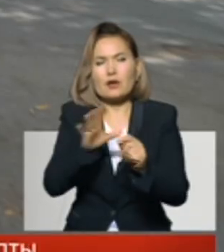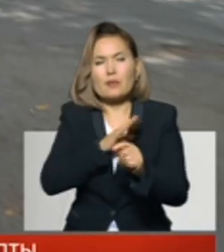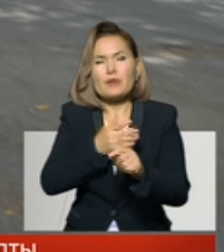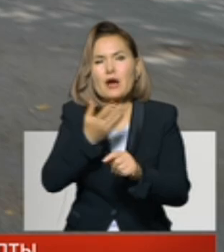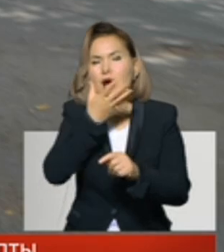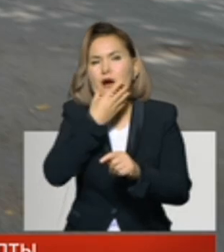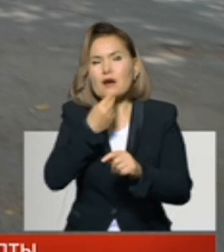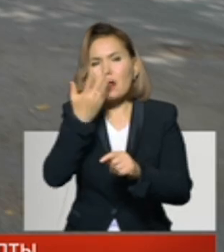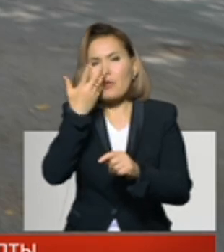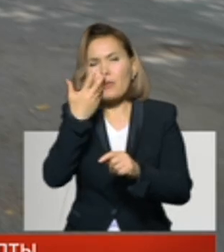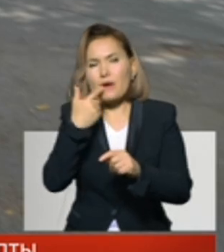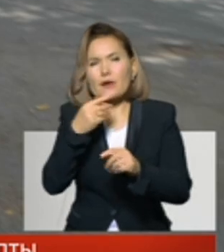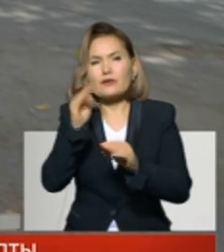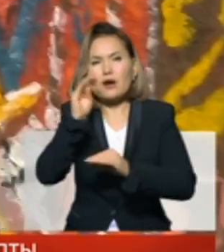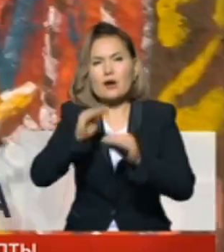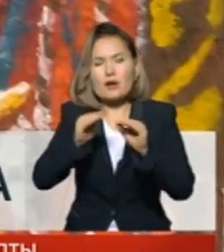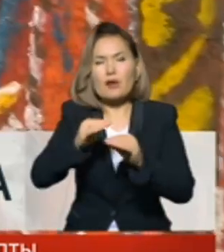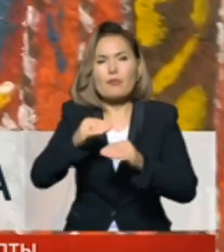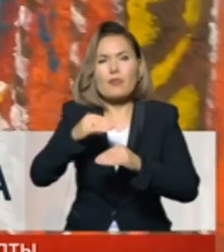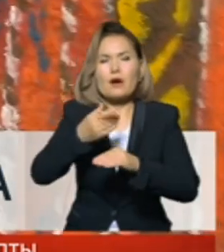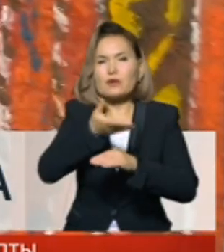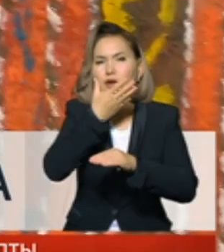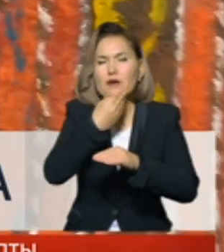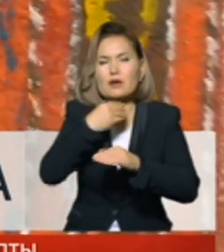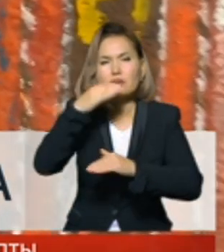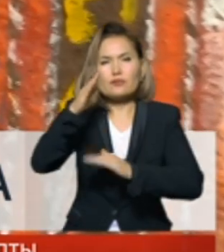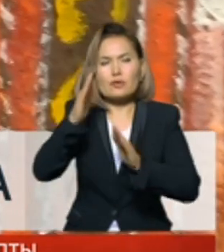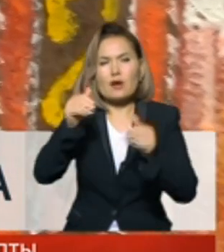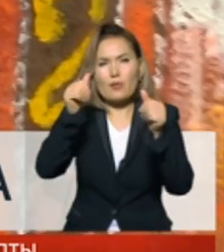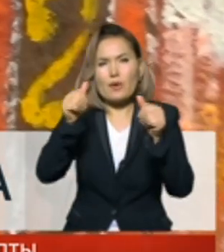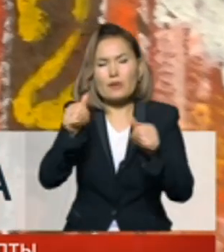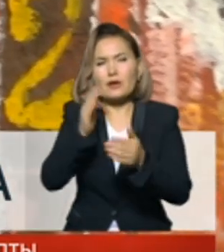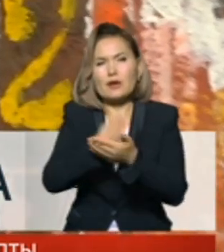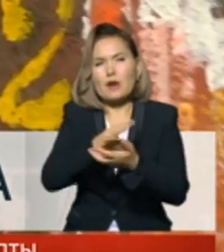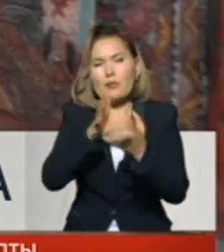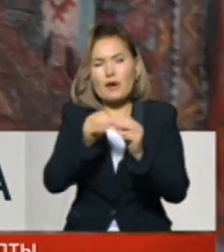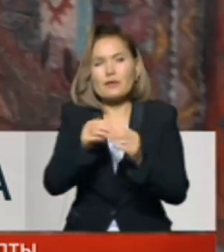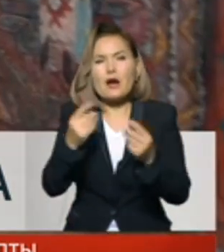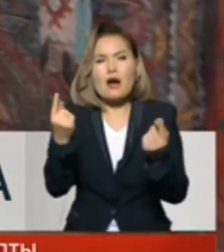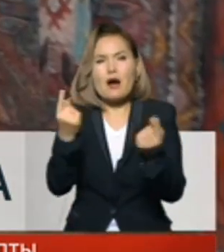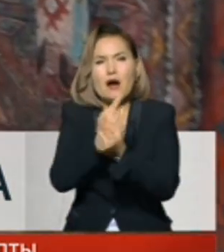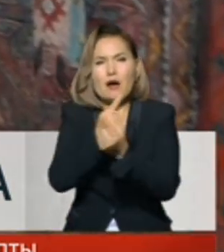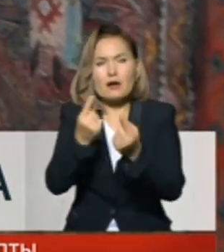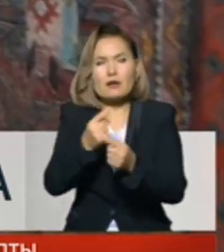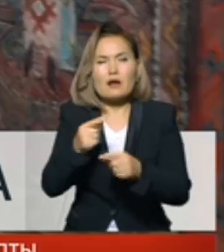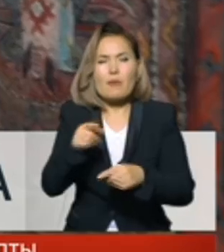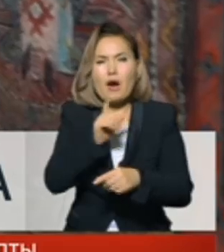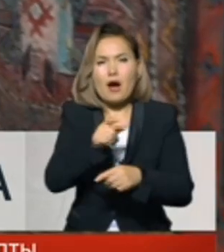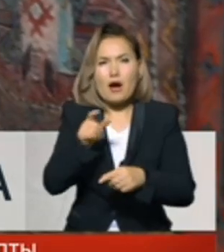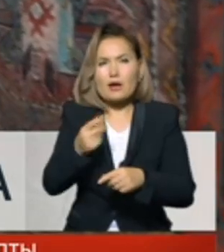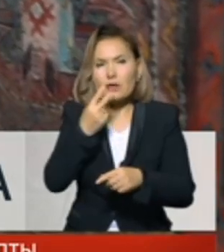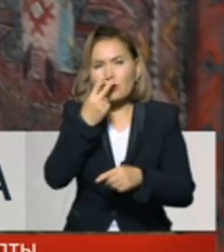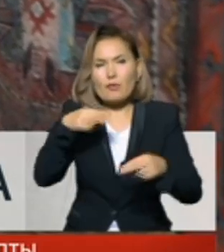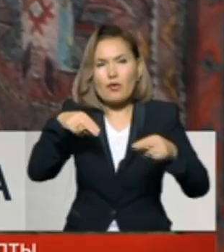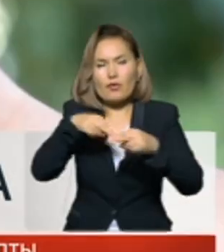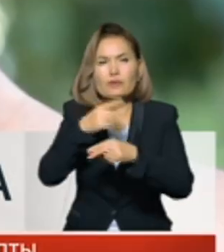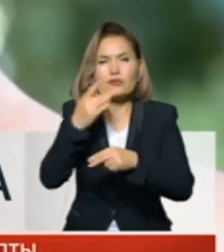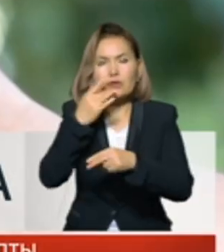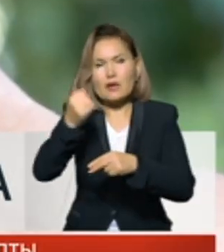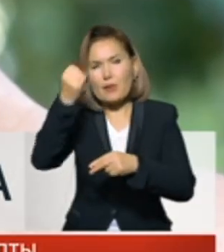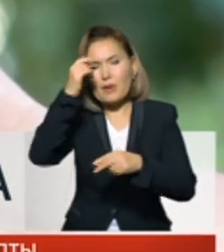түсті ойлы кілемдермен әсерттелген ауланың әсемдігі көздің жауын алады. Маңайдан өтіп бара жатқан жұрттың көбі тамсана қарап, суретке түсіп